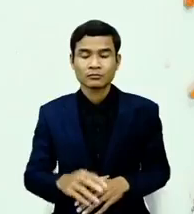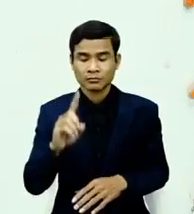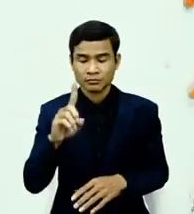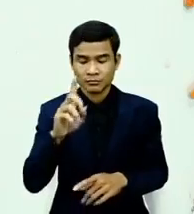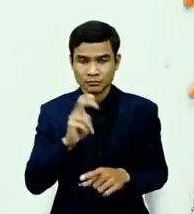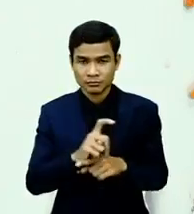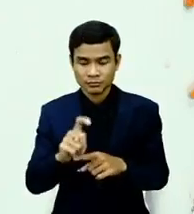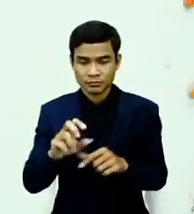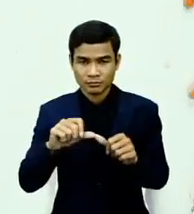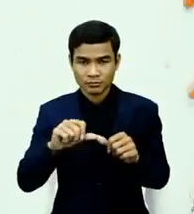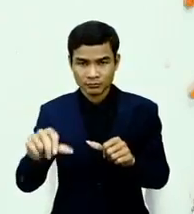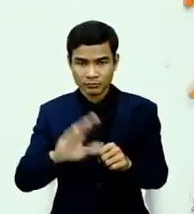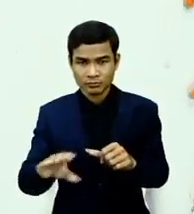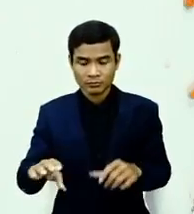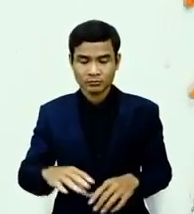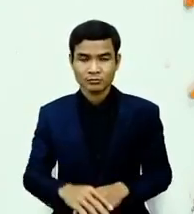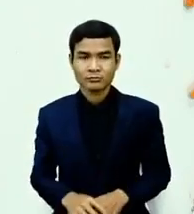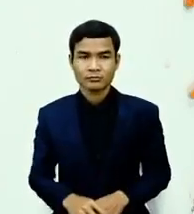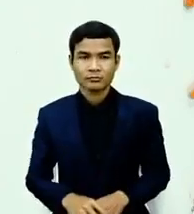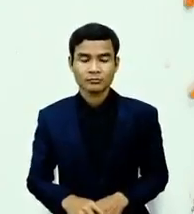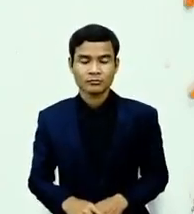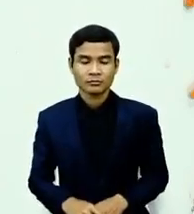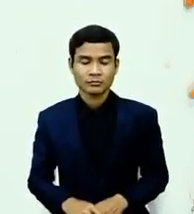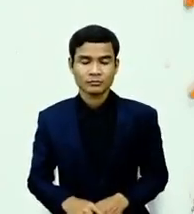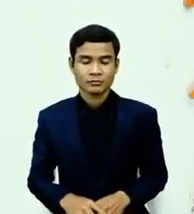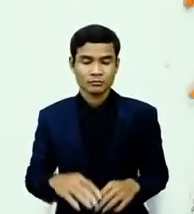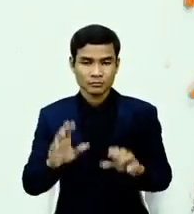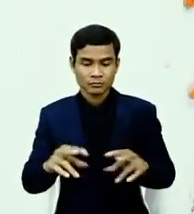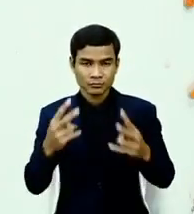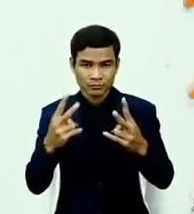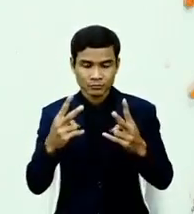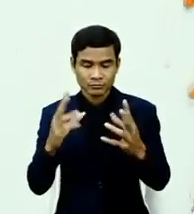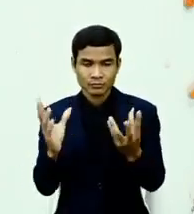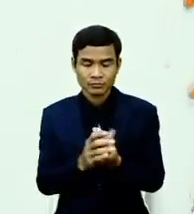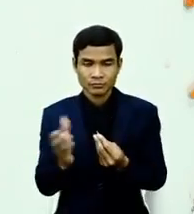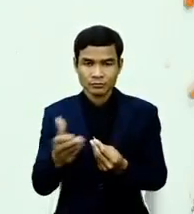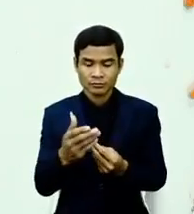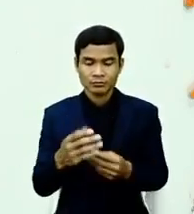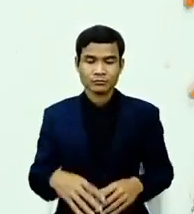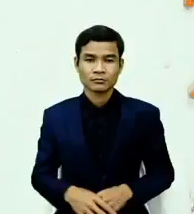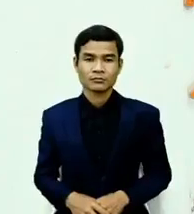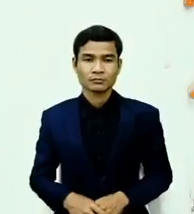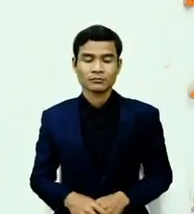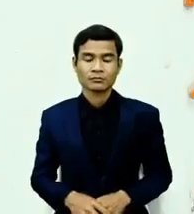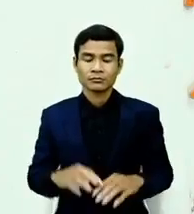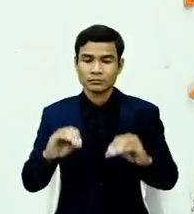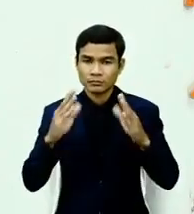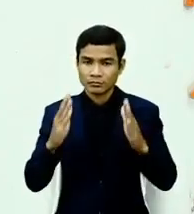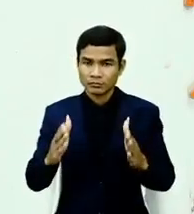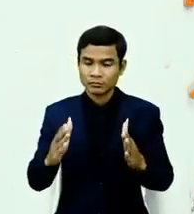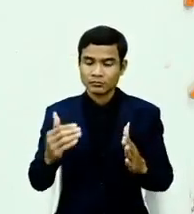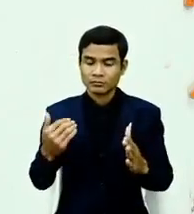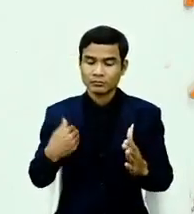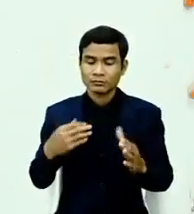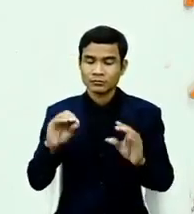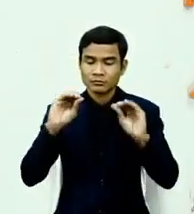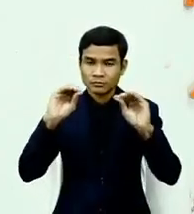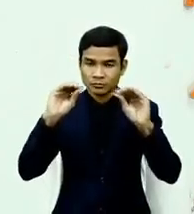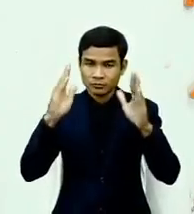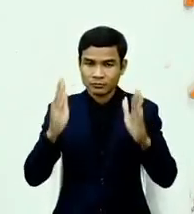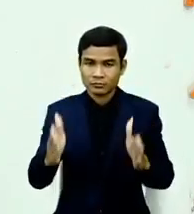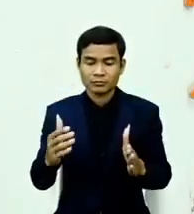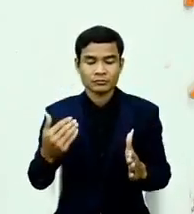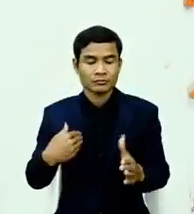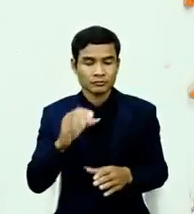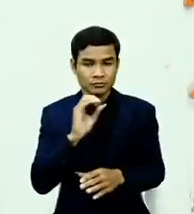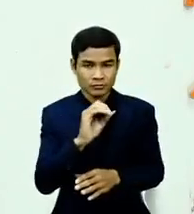ង់ទៀតចាតោះកូនកូនមើលទាំងអស់គ្នាចាអ្នកគ្រូមានចា